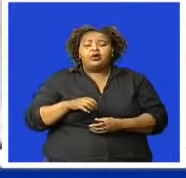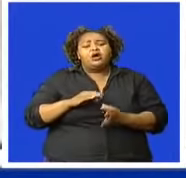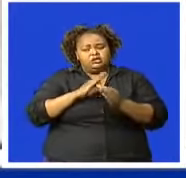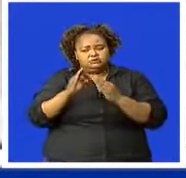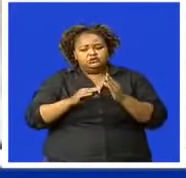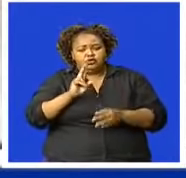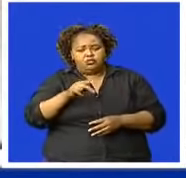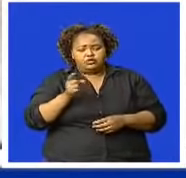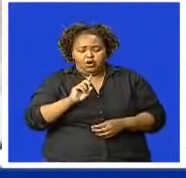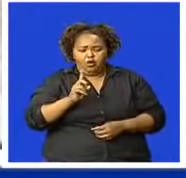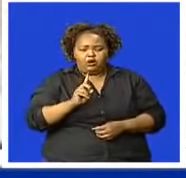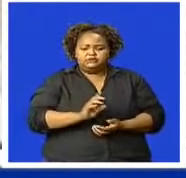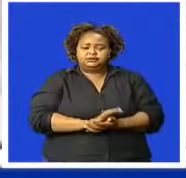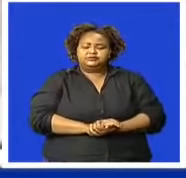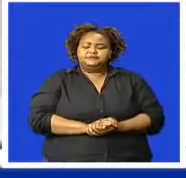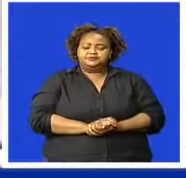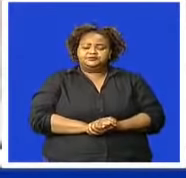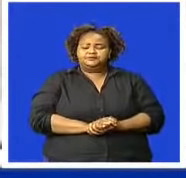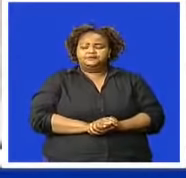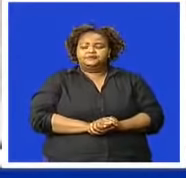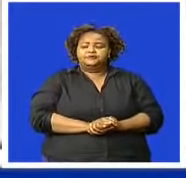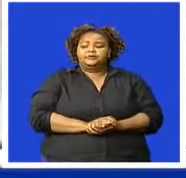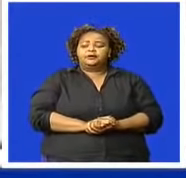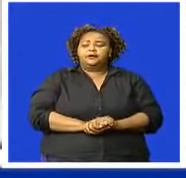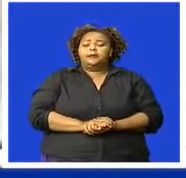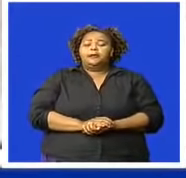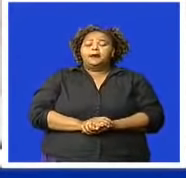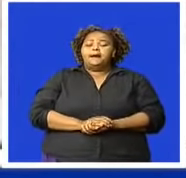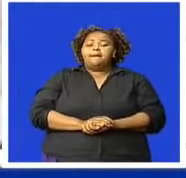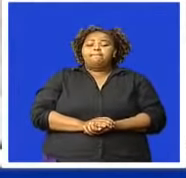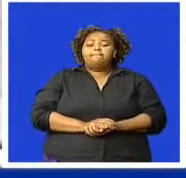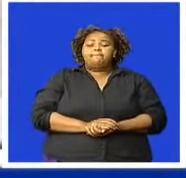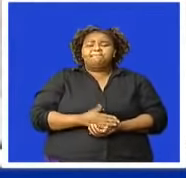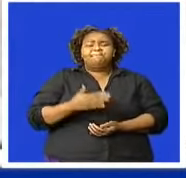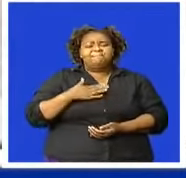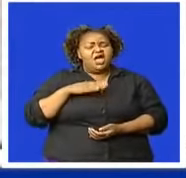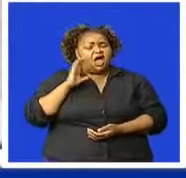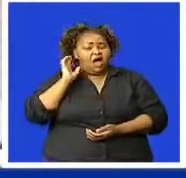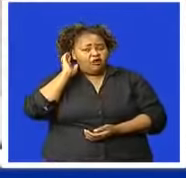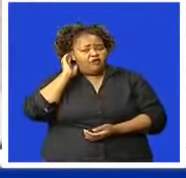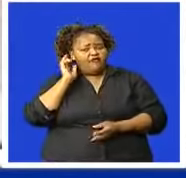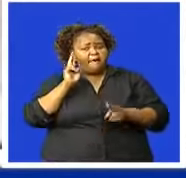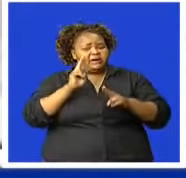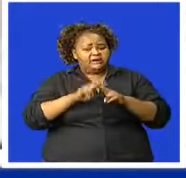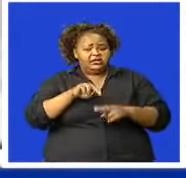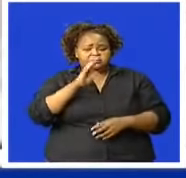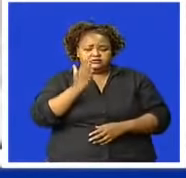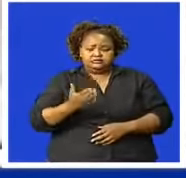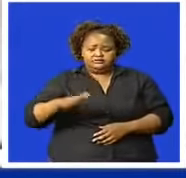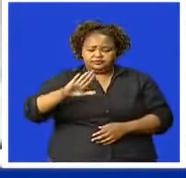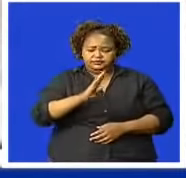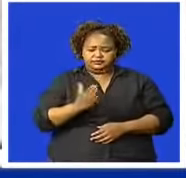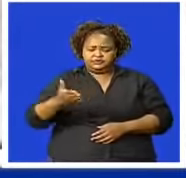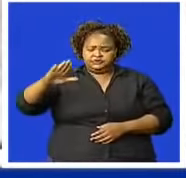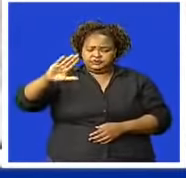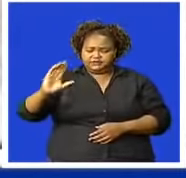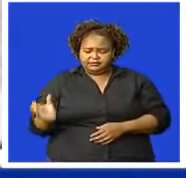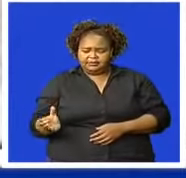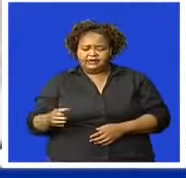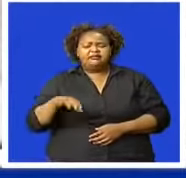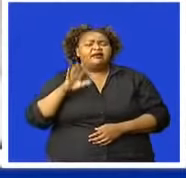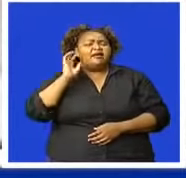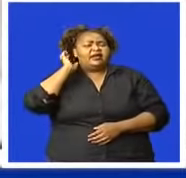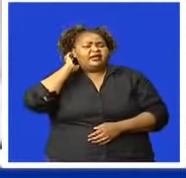kwaloko. Lengakuva bengihlele entshabeni kunabomzali ngeva sebabhosa labantwana